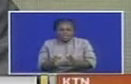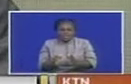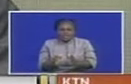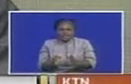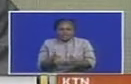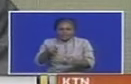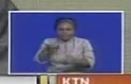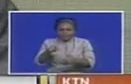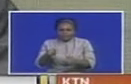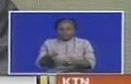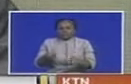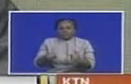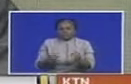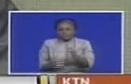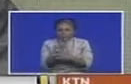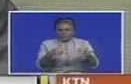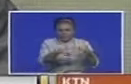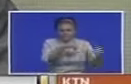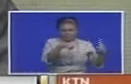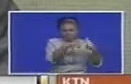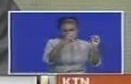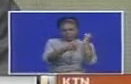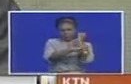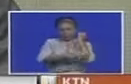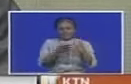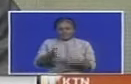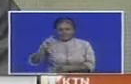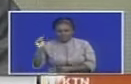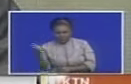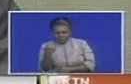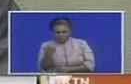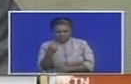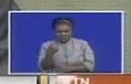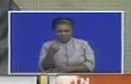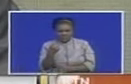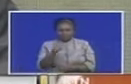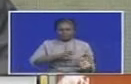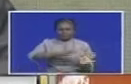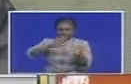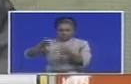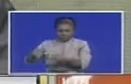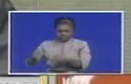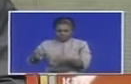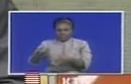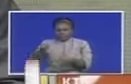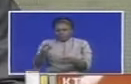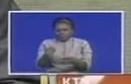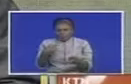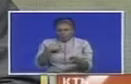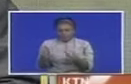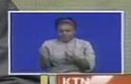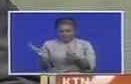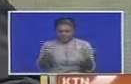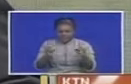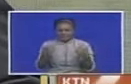kuweza kusababisha maafa katika taifa la Kenya. Kando na hayo, lakini taarifa hiyo kwa jikoni naarifiwa ikiwa